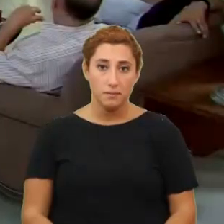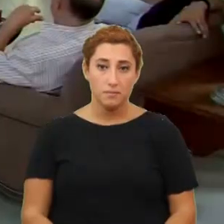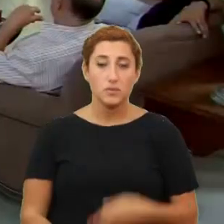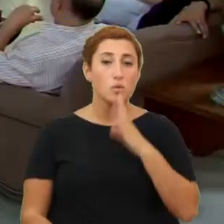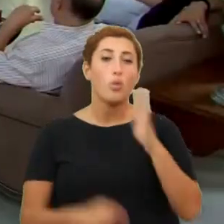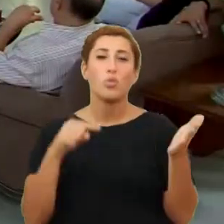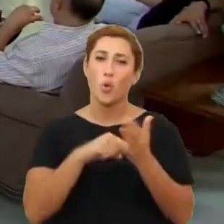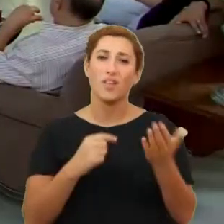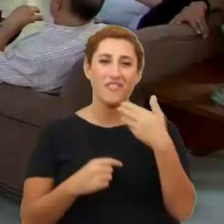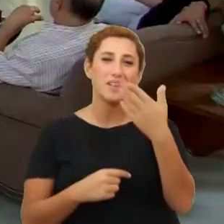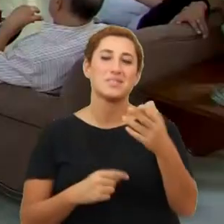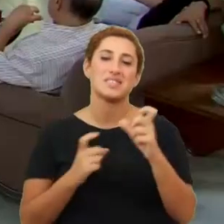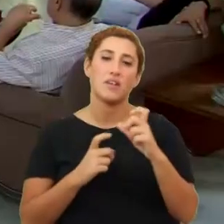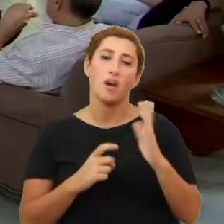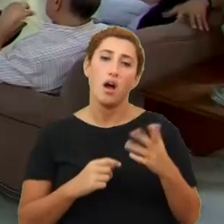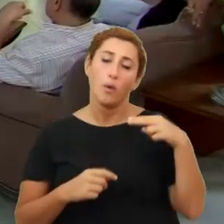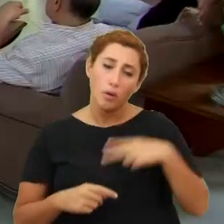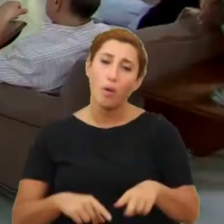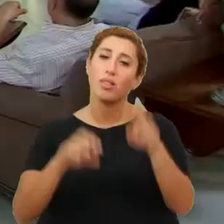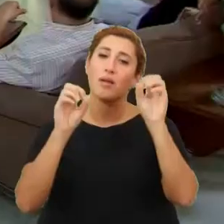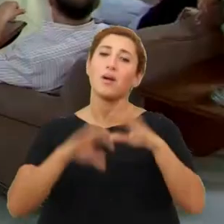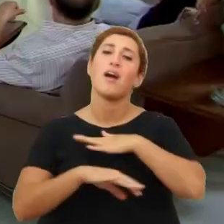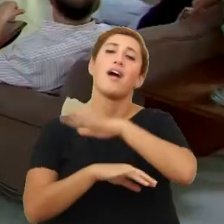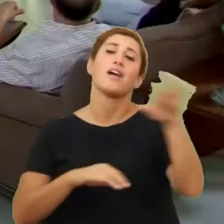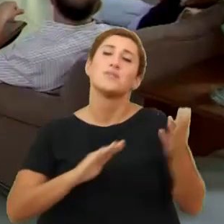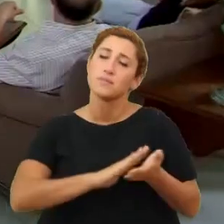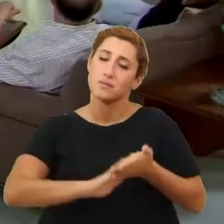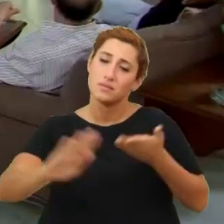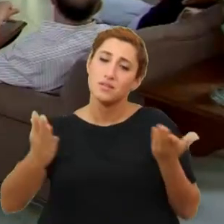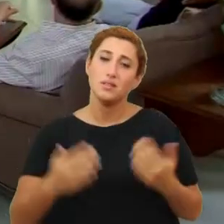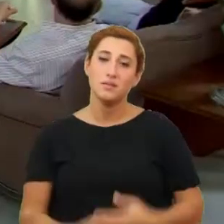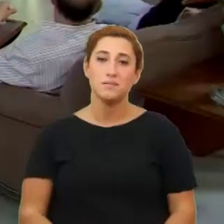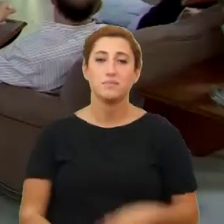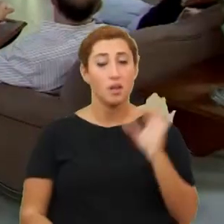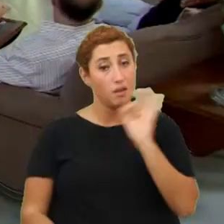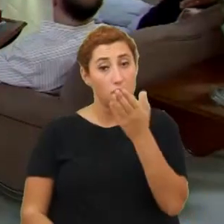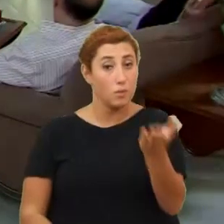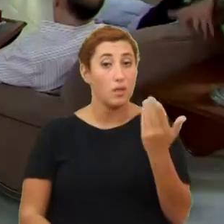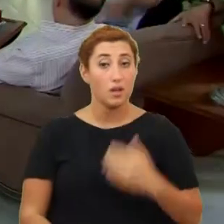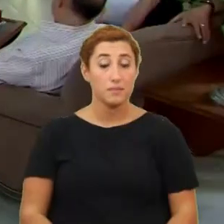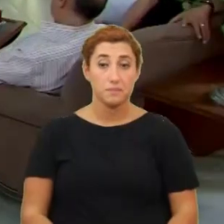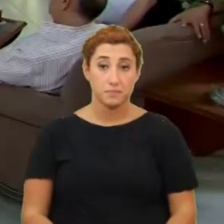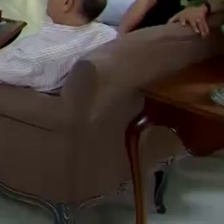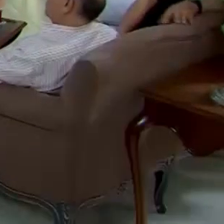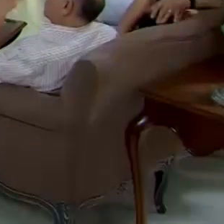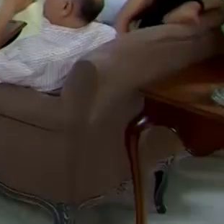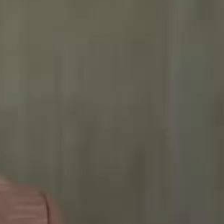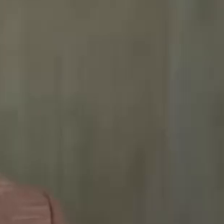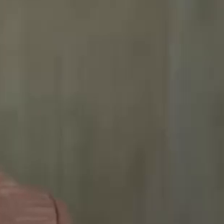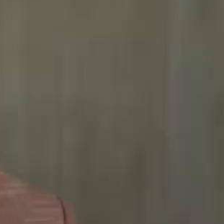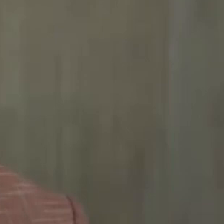Son noktayı koyar mısın hayatım? Akışına bırakın. Her şey düzelir. Aynen öyle.